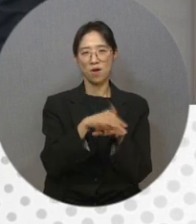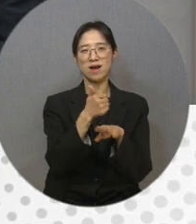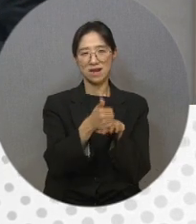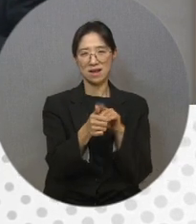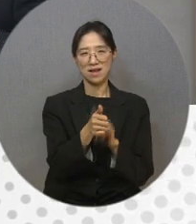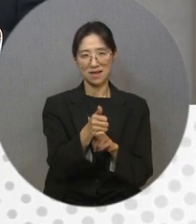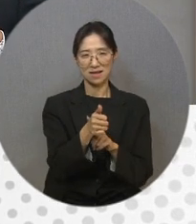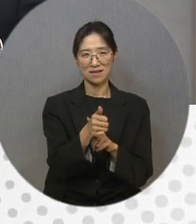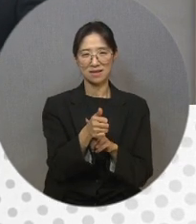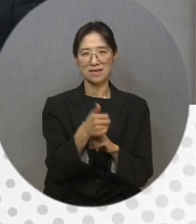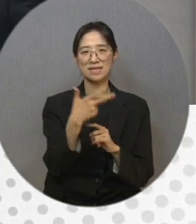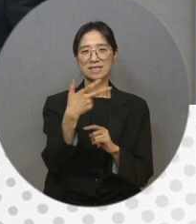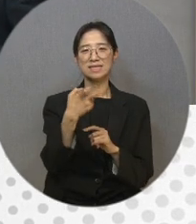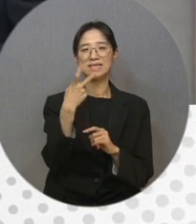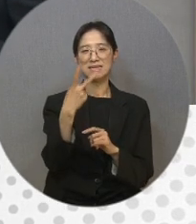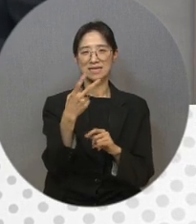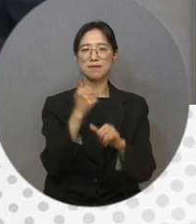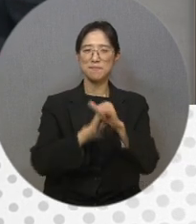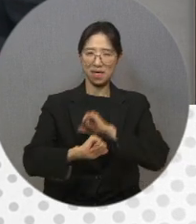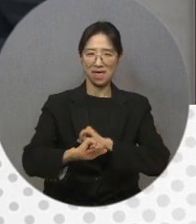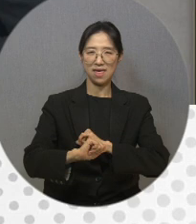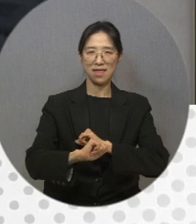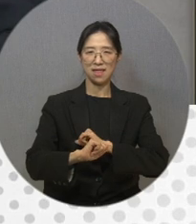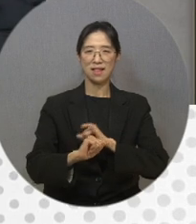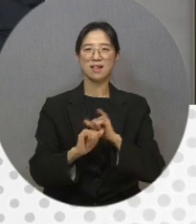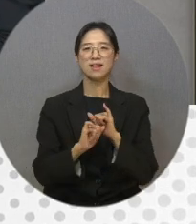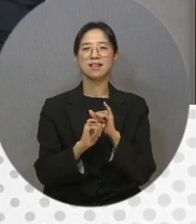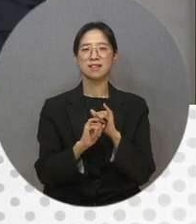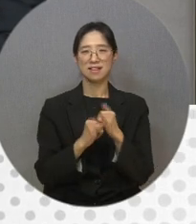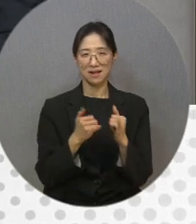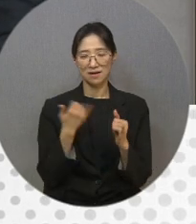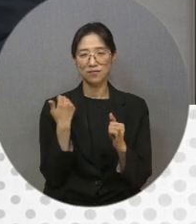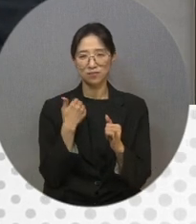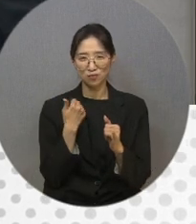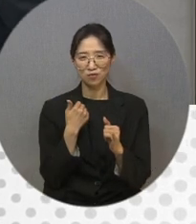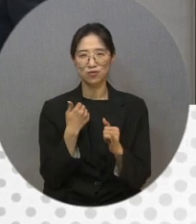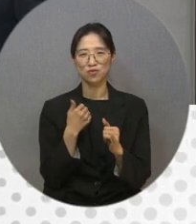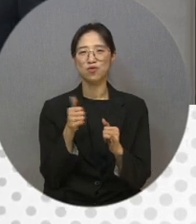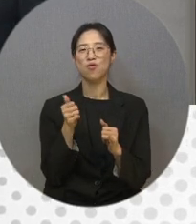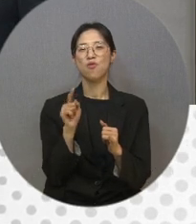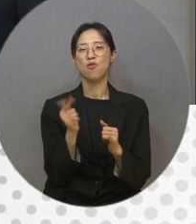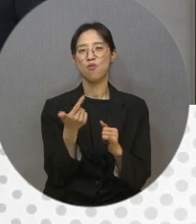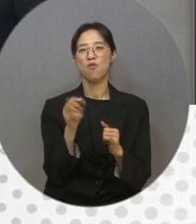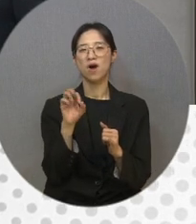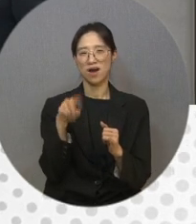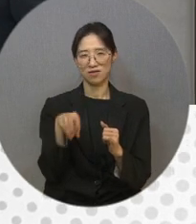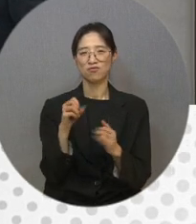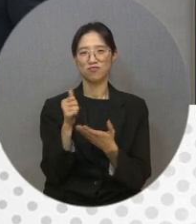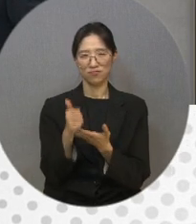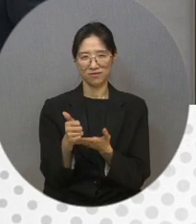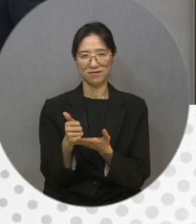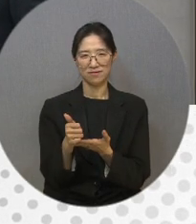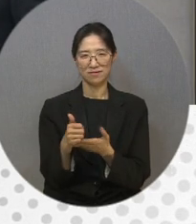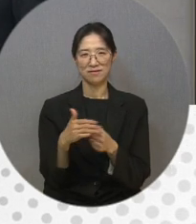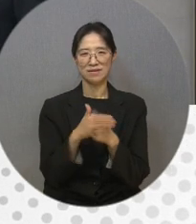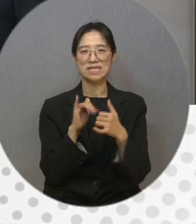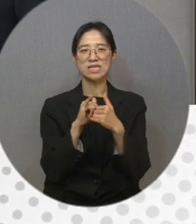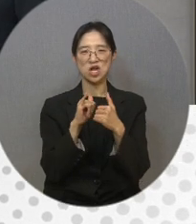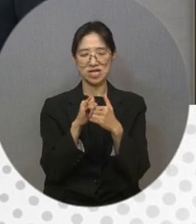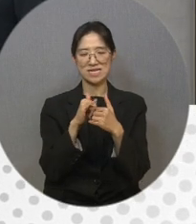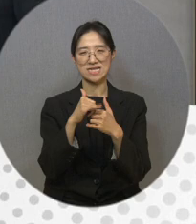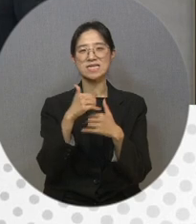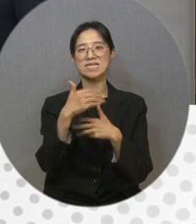애가 72패를 한 바로 천자가 우리 환웅 천자이십니다. 그래서 전쟁의 신,